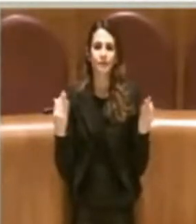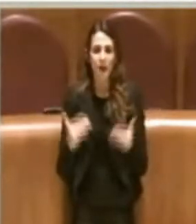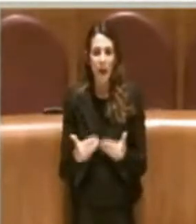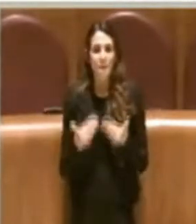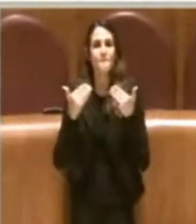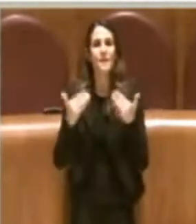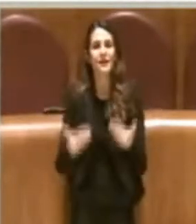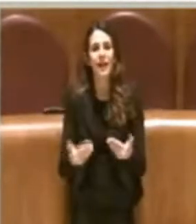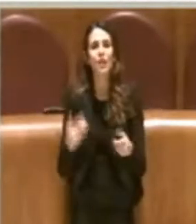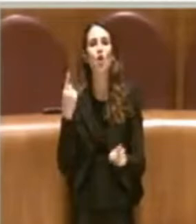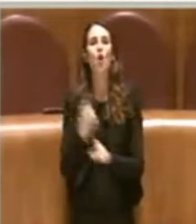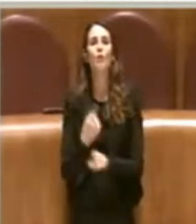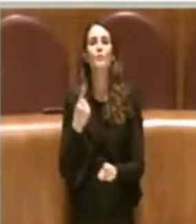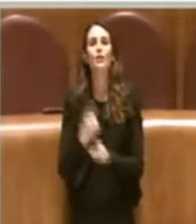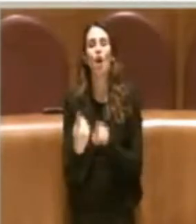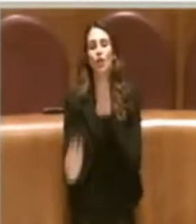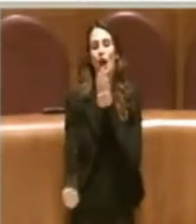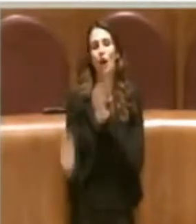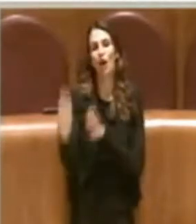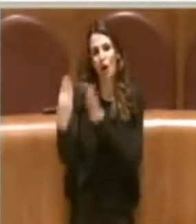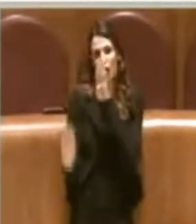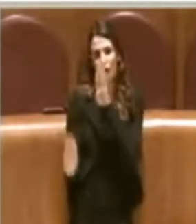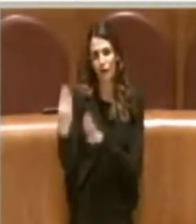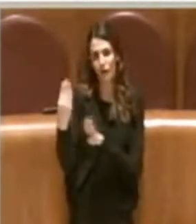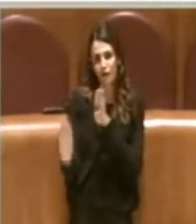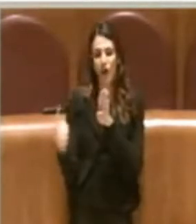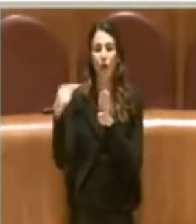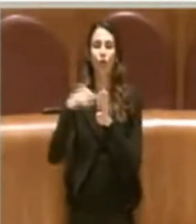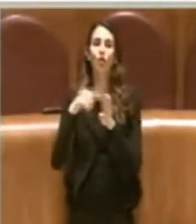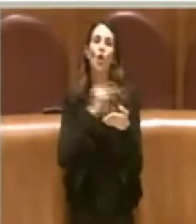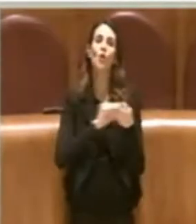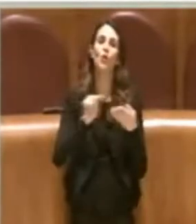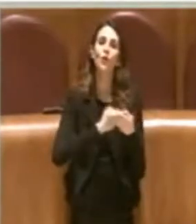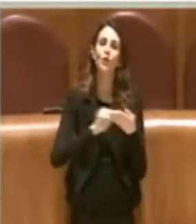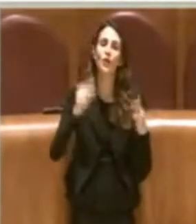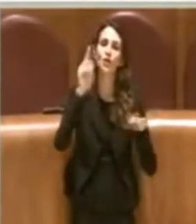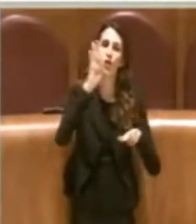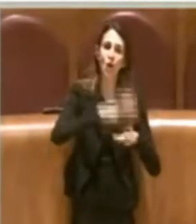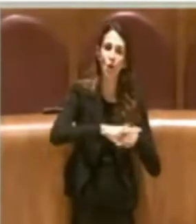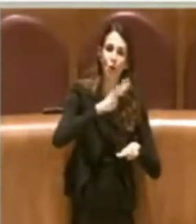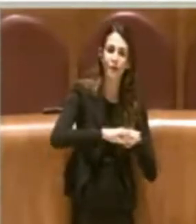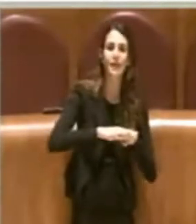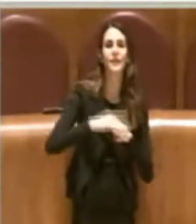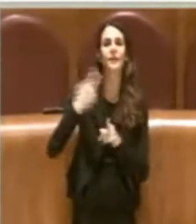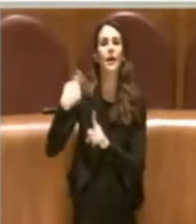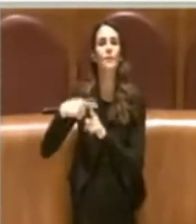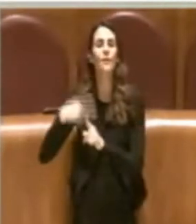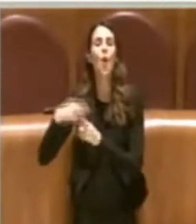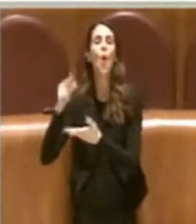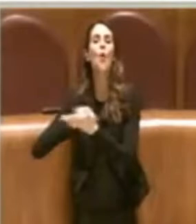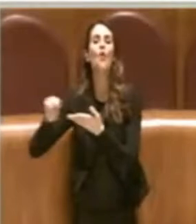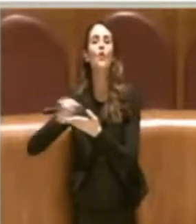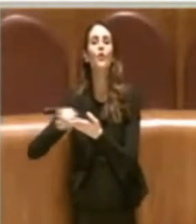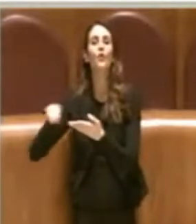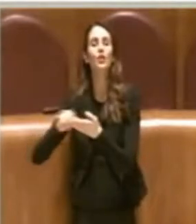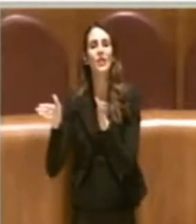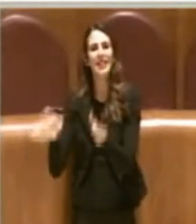sarà necessario un confronto anche tra gli uffici di urbanistica e magari gli uffici del Dipartimento